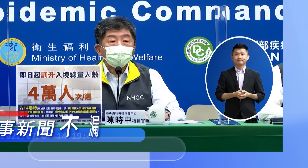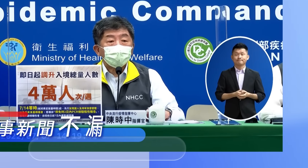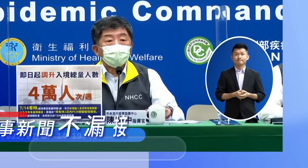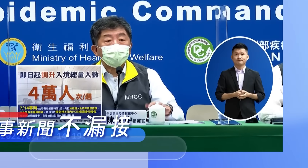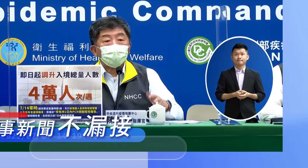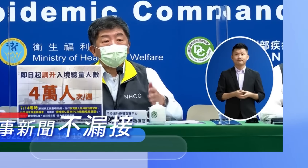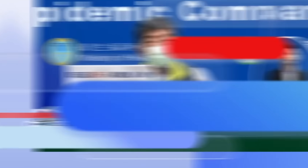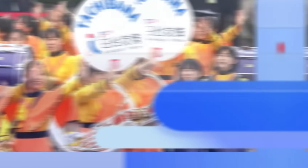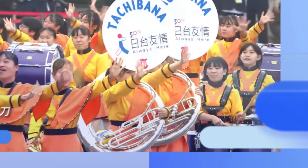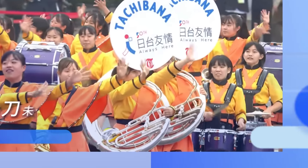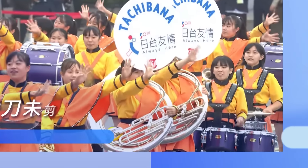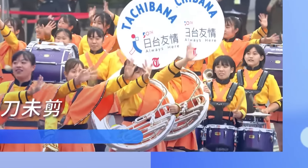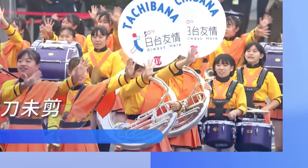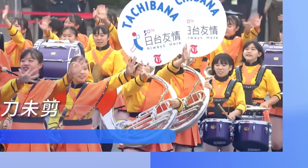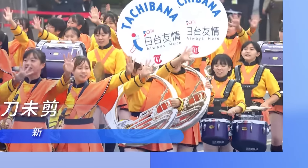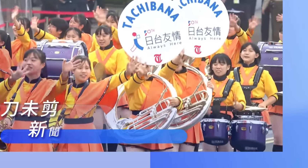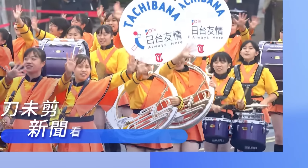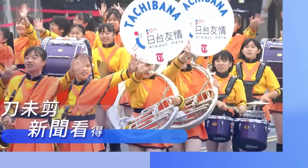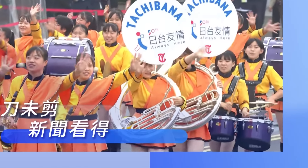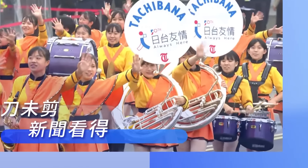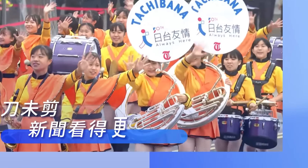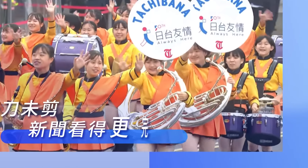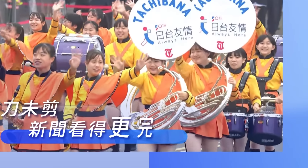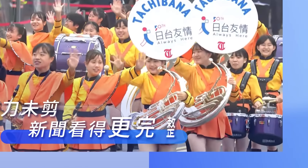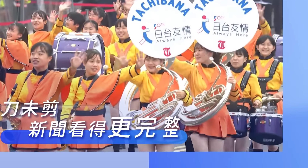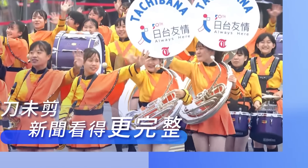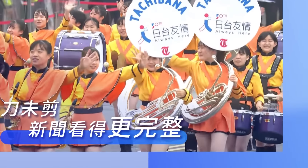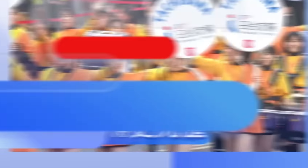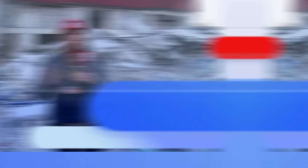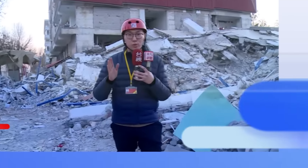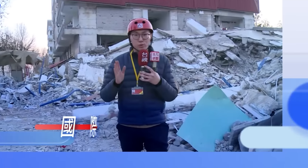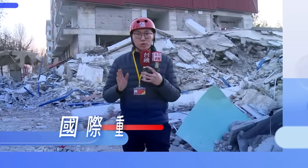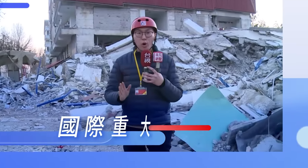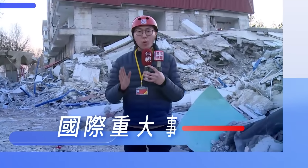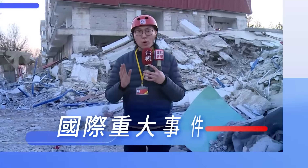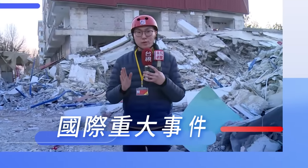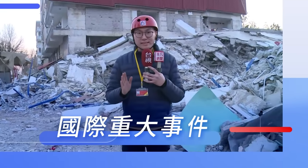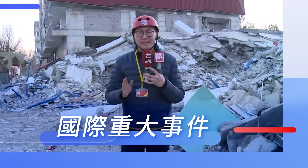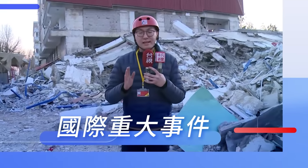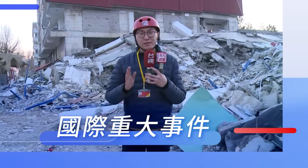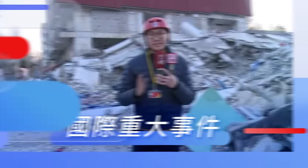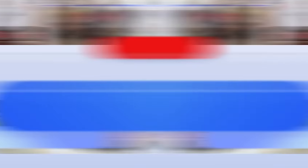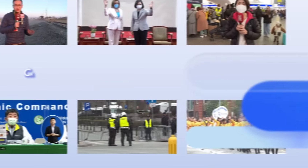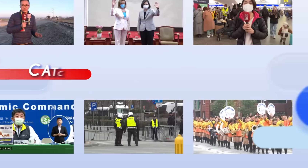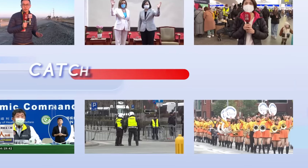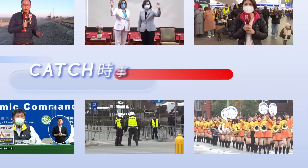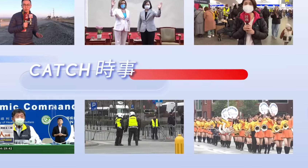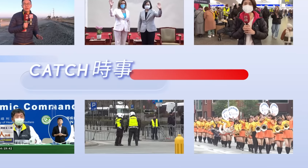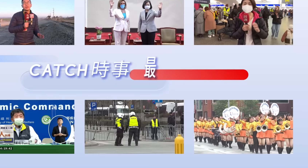新闻不漏接，一刀未剪，新闻看得更完整。国际重大事件